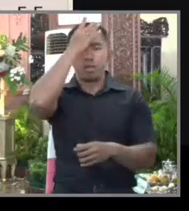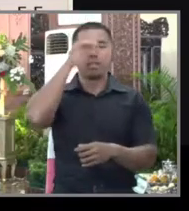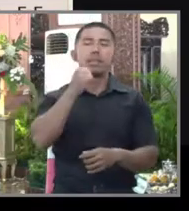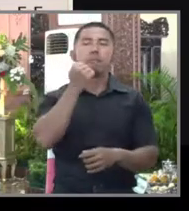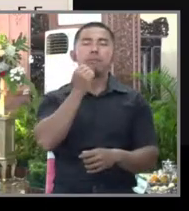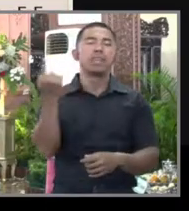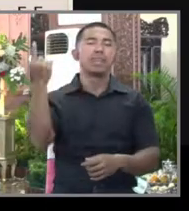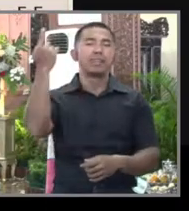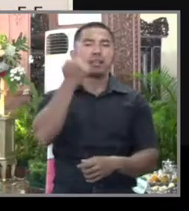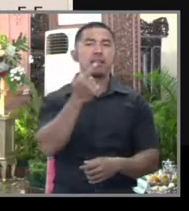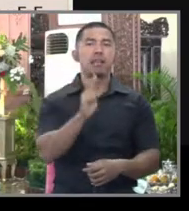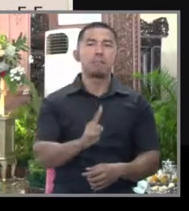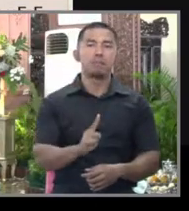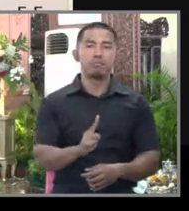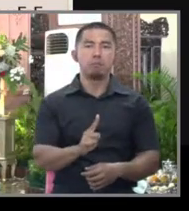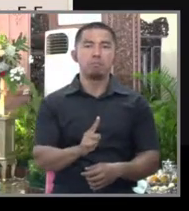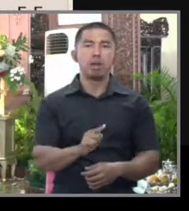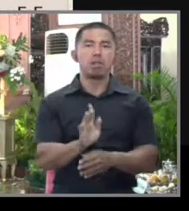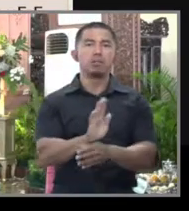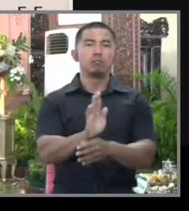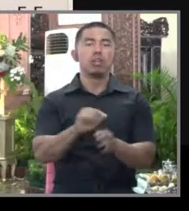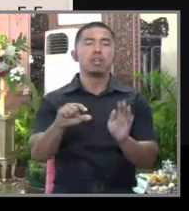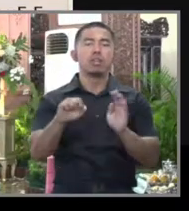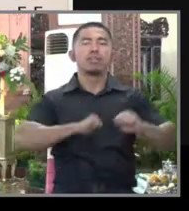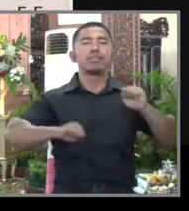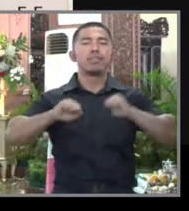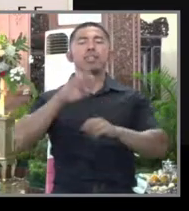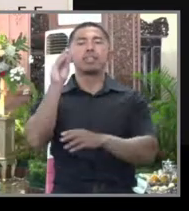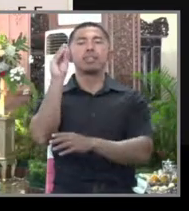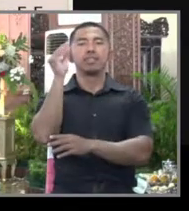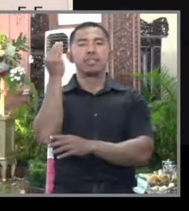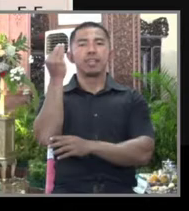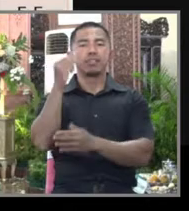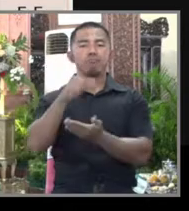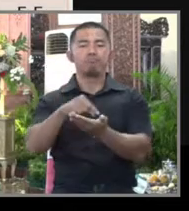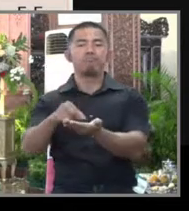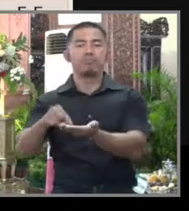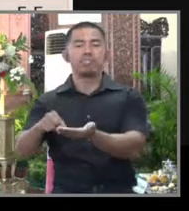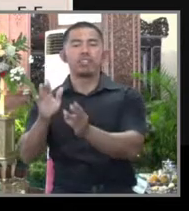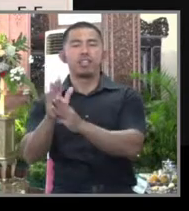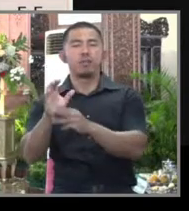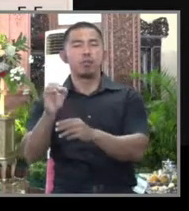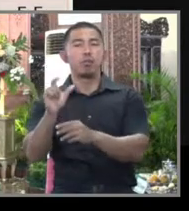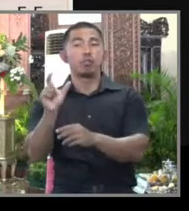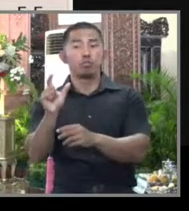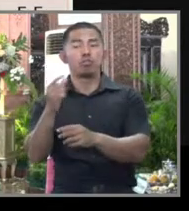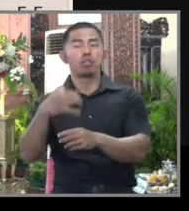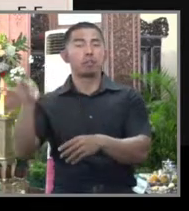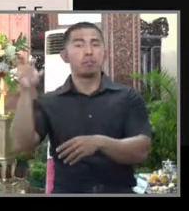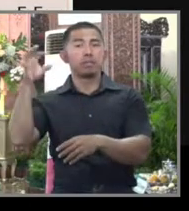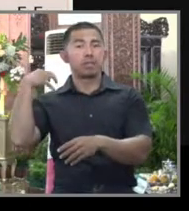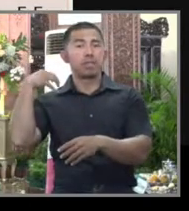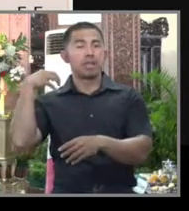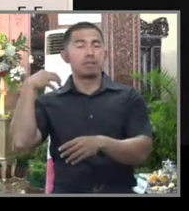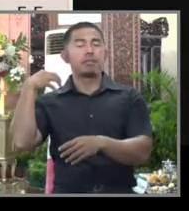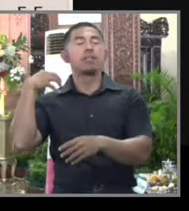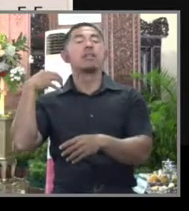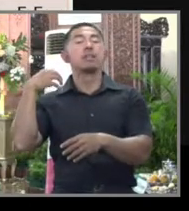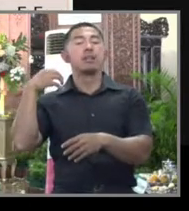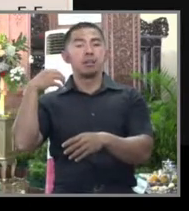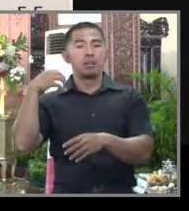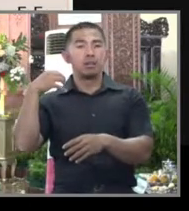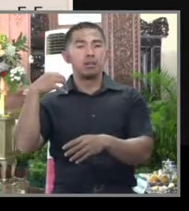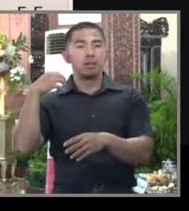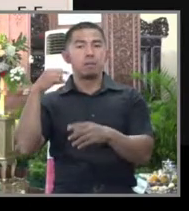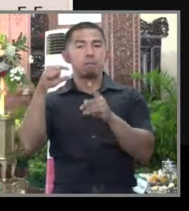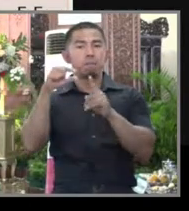ini dikarenakan ada acara di Jakarta penandatangan MOU MPP dengan Kemenpan RB.